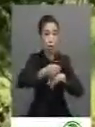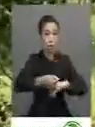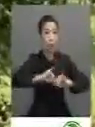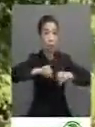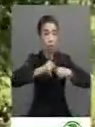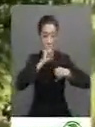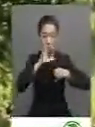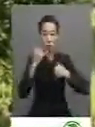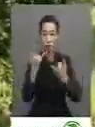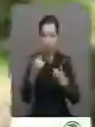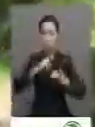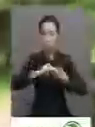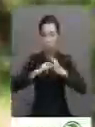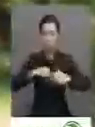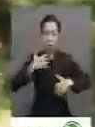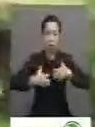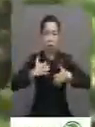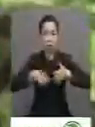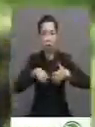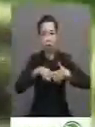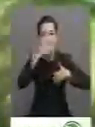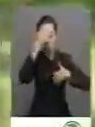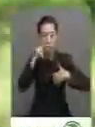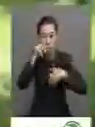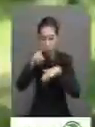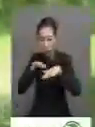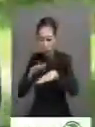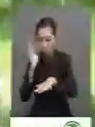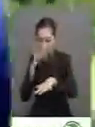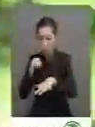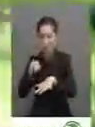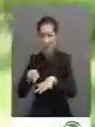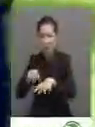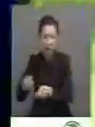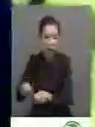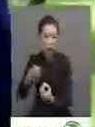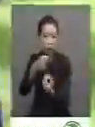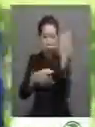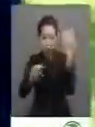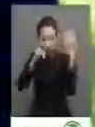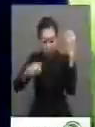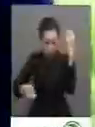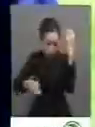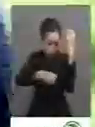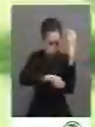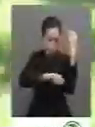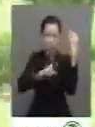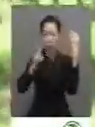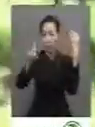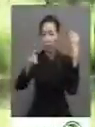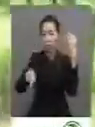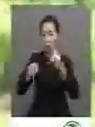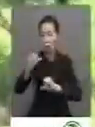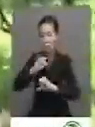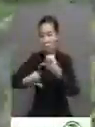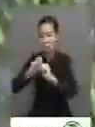อกว่าตอนนี้ชาวสวนเดือดร้อนชาวสวนที่ไม่สามารถนำน้ำไปใช้รดน้ำต้นไม้ได้เพราะว่าเป็นน้ำที่มีสารปนเปื้อนรถต้ม